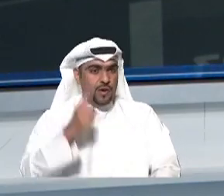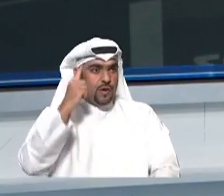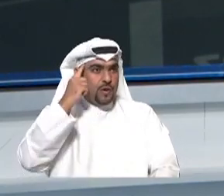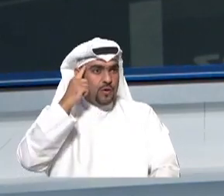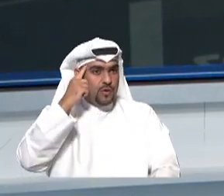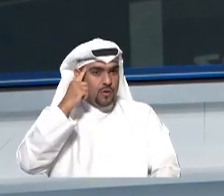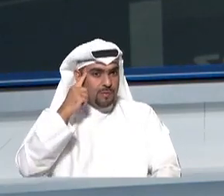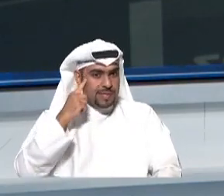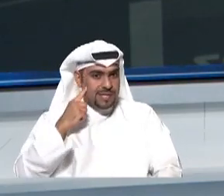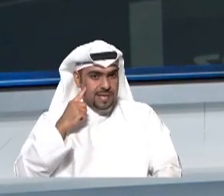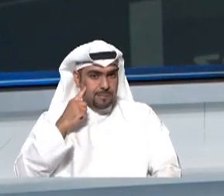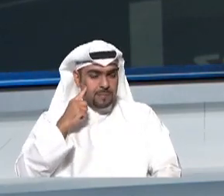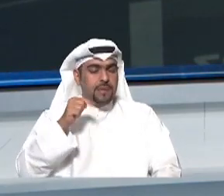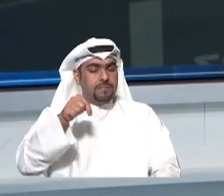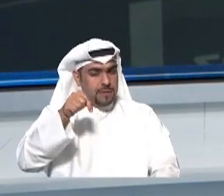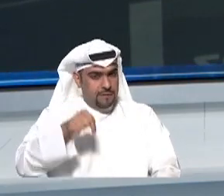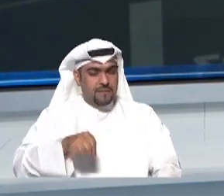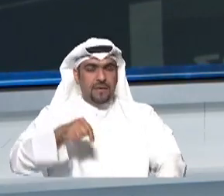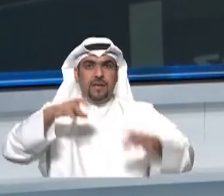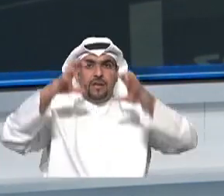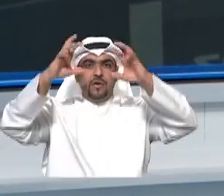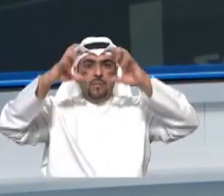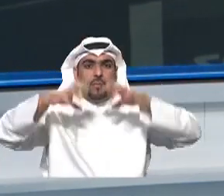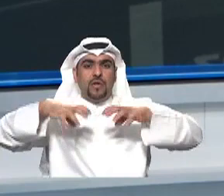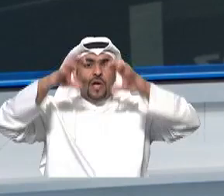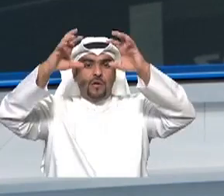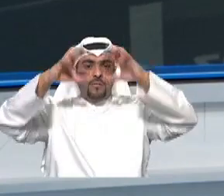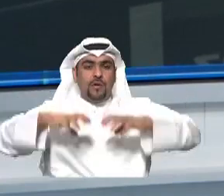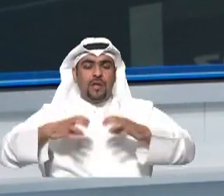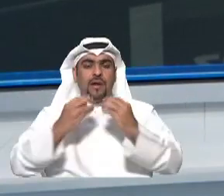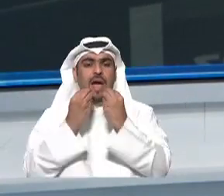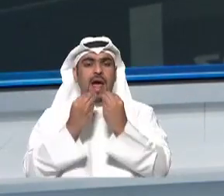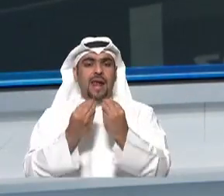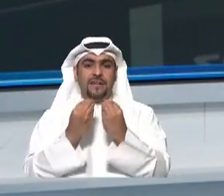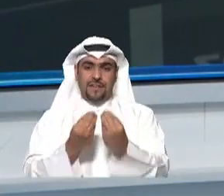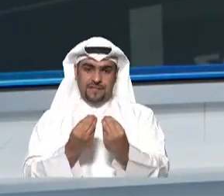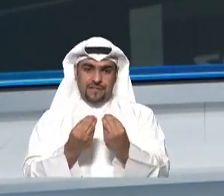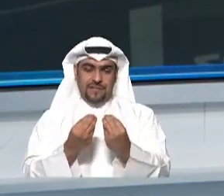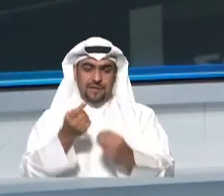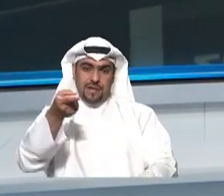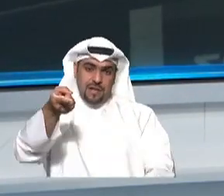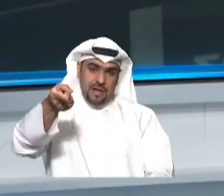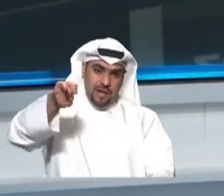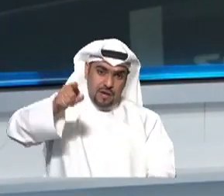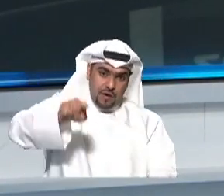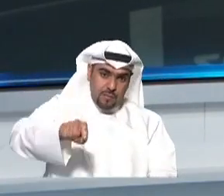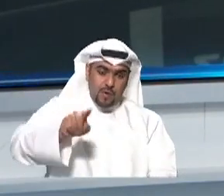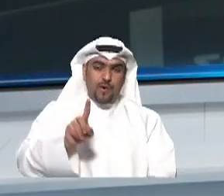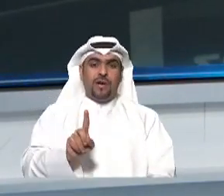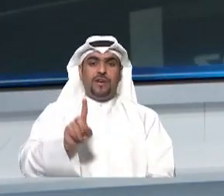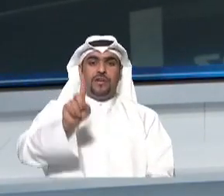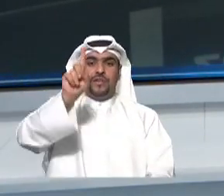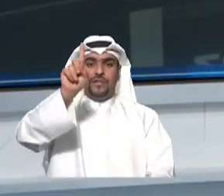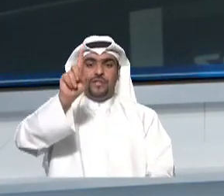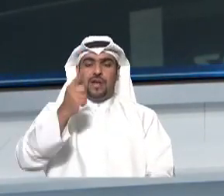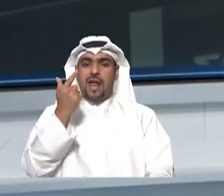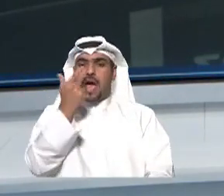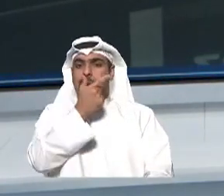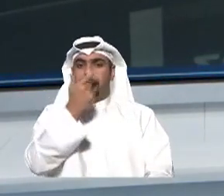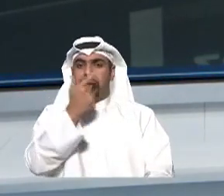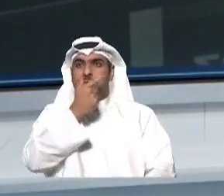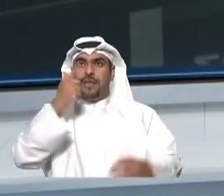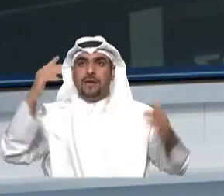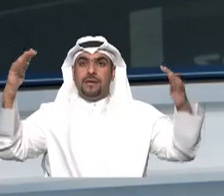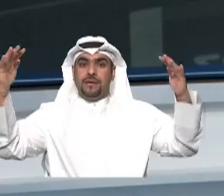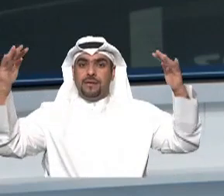خفيفة لمعتدلة السرعة بوجه عام أيضا راح تستمر ويانا لعدة أيام. ليوم الأحد عبور للسحب باكر بإذن الله 27 عظمى وصغرى